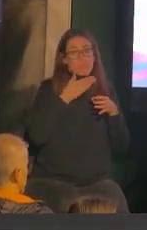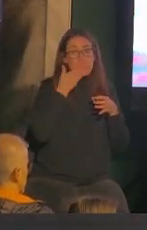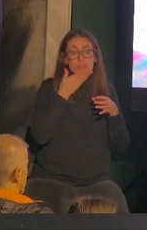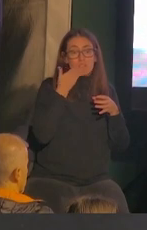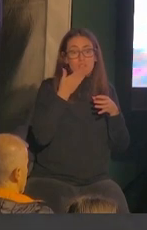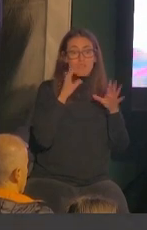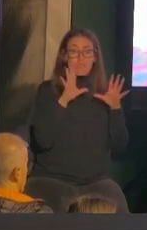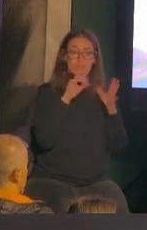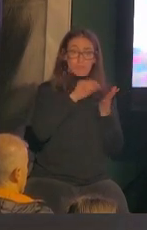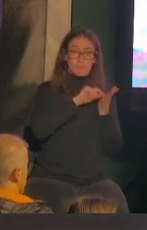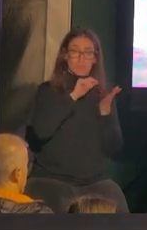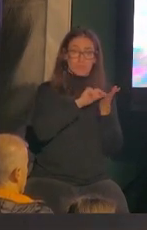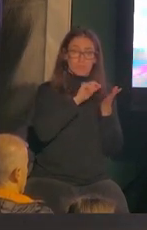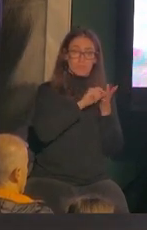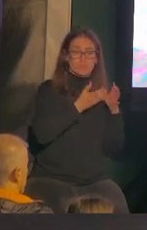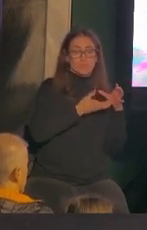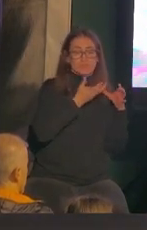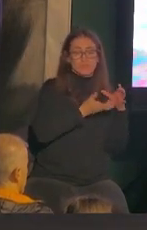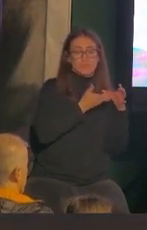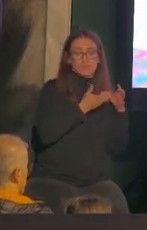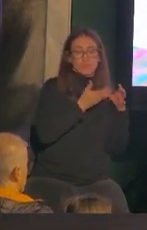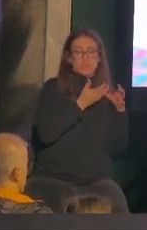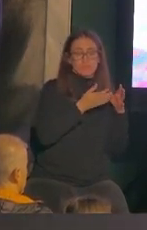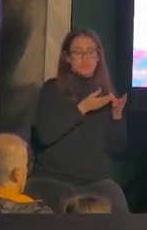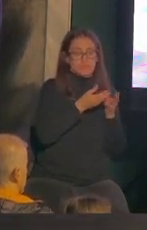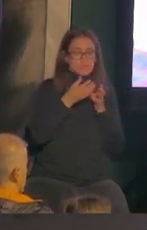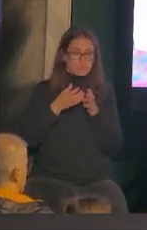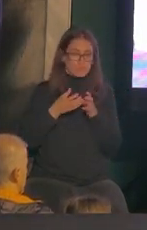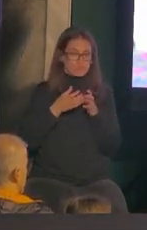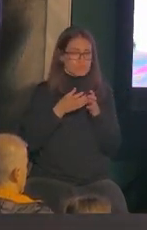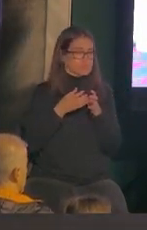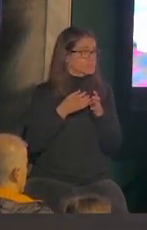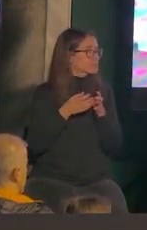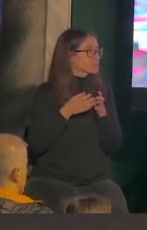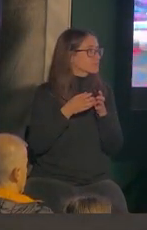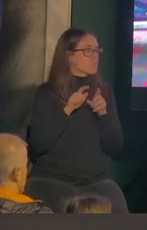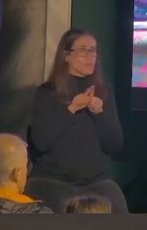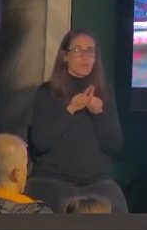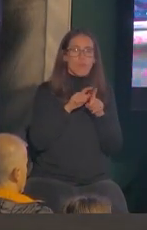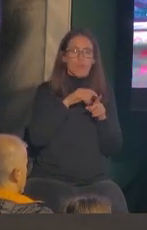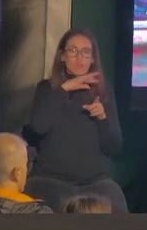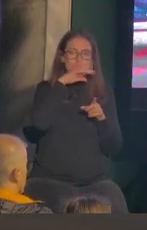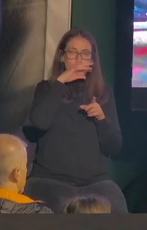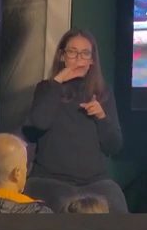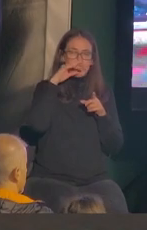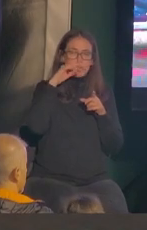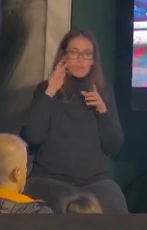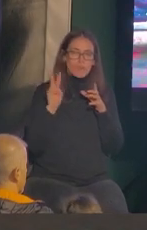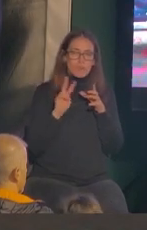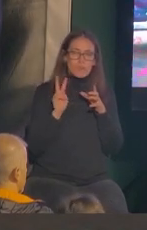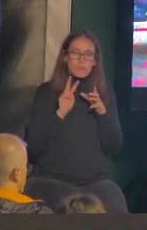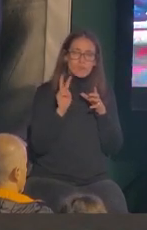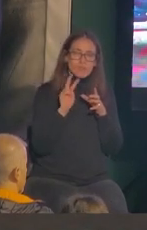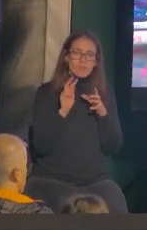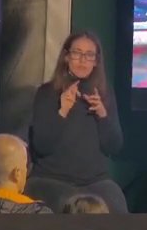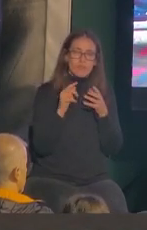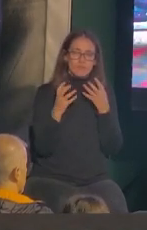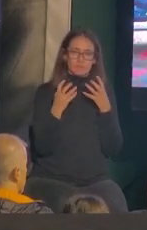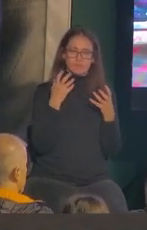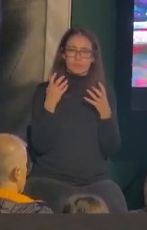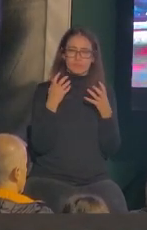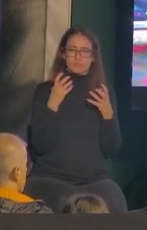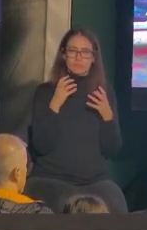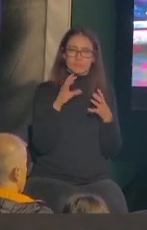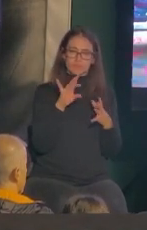minuts escalfant i la retirem. I així agafa tota aquesta aroma tan dolça i peculiar que ens aporta